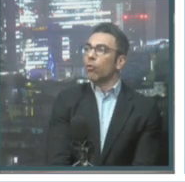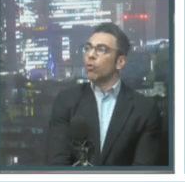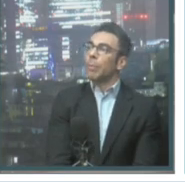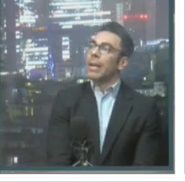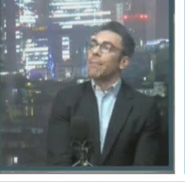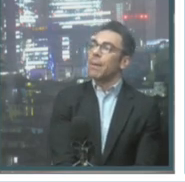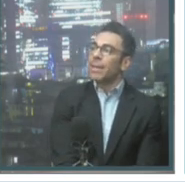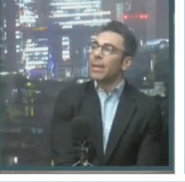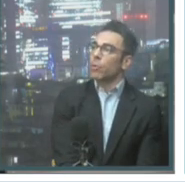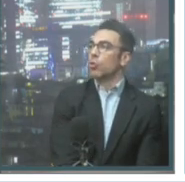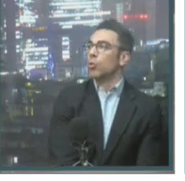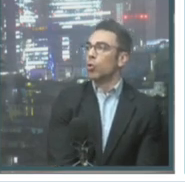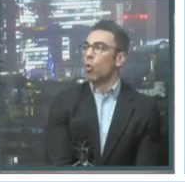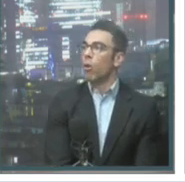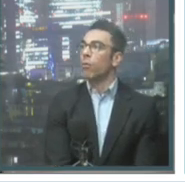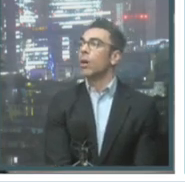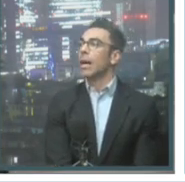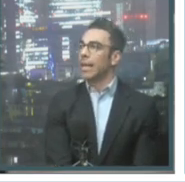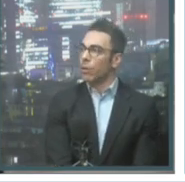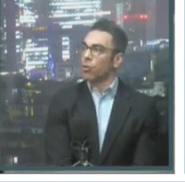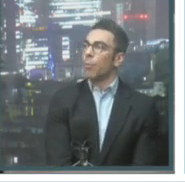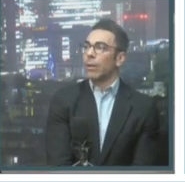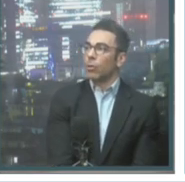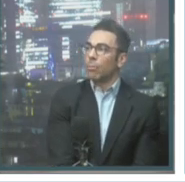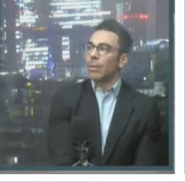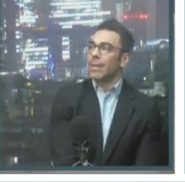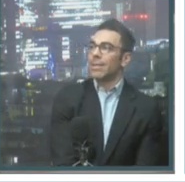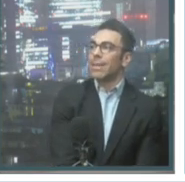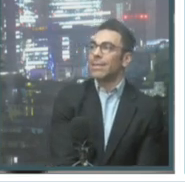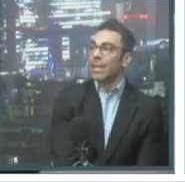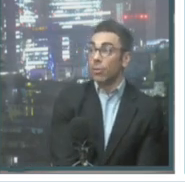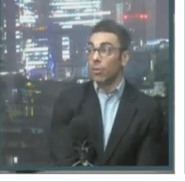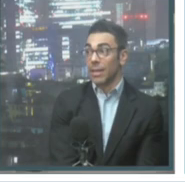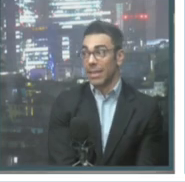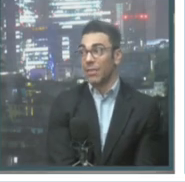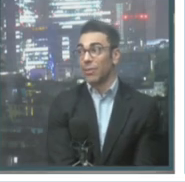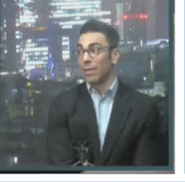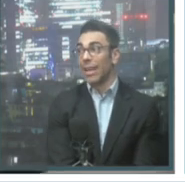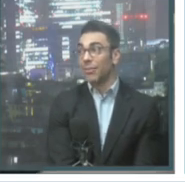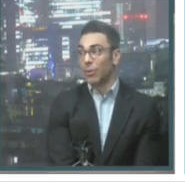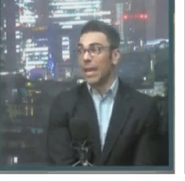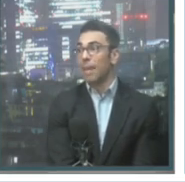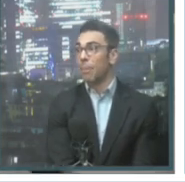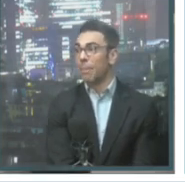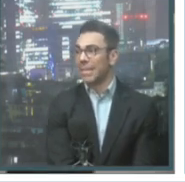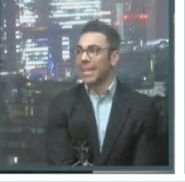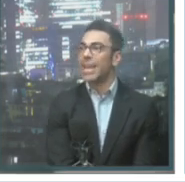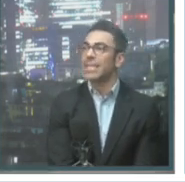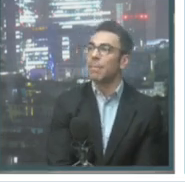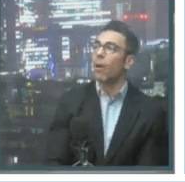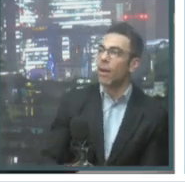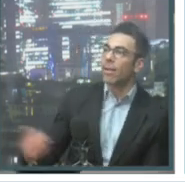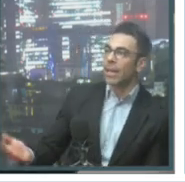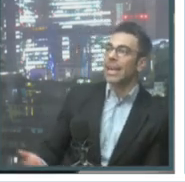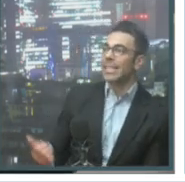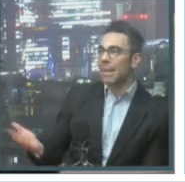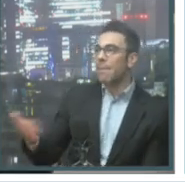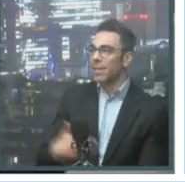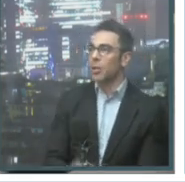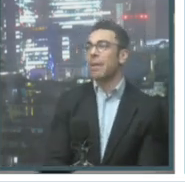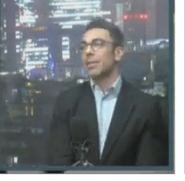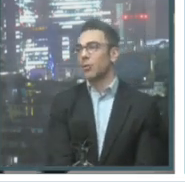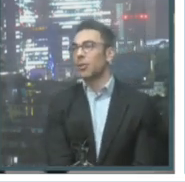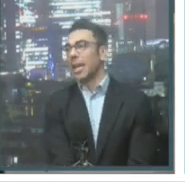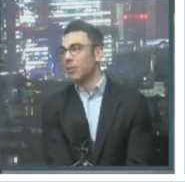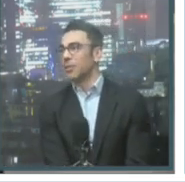dovuto per la mia mente a questo mondo nuovo lì ho scoperto di poter essere inserito è servito tanto tempo pazienza però grazie a